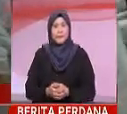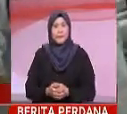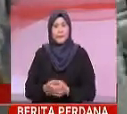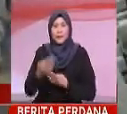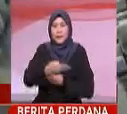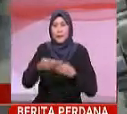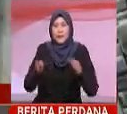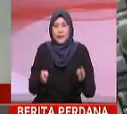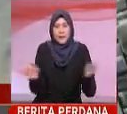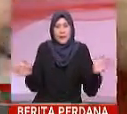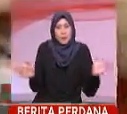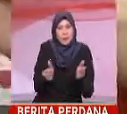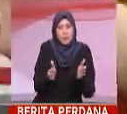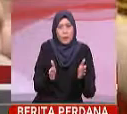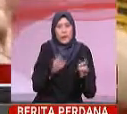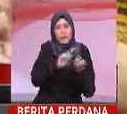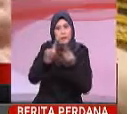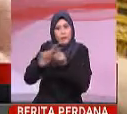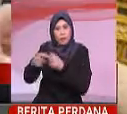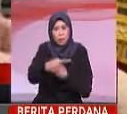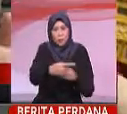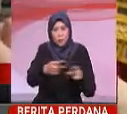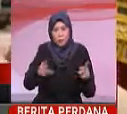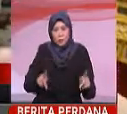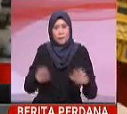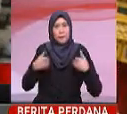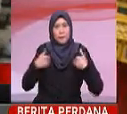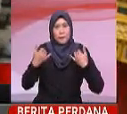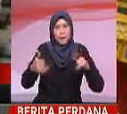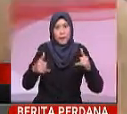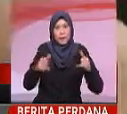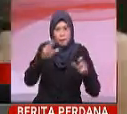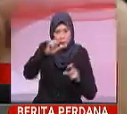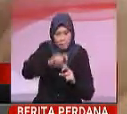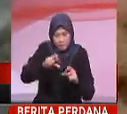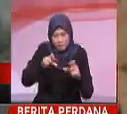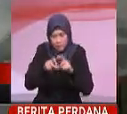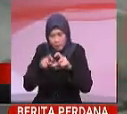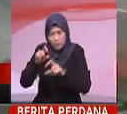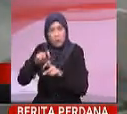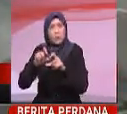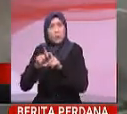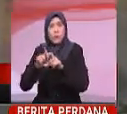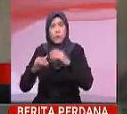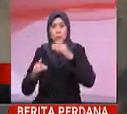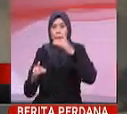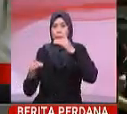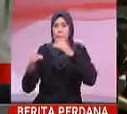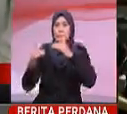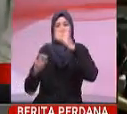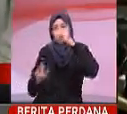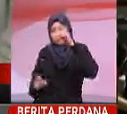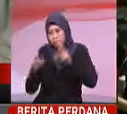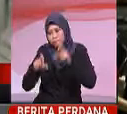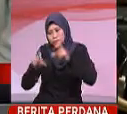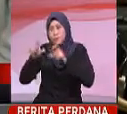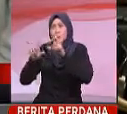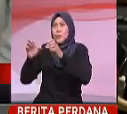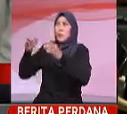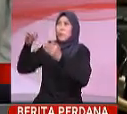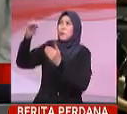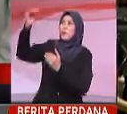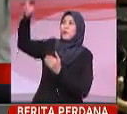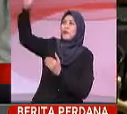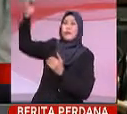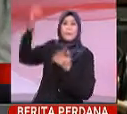Sebuah bilik kecil memuatkan pelbagai kotak mengandungi permainan Lego disusun hingga mencecah siling sudah cukup membuktikan kegairahan